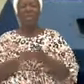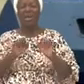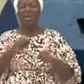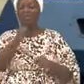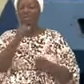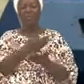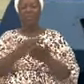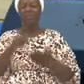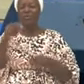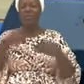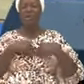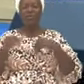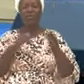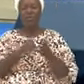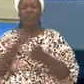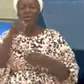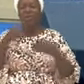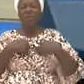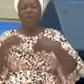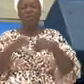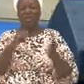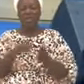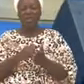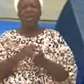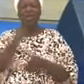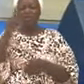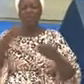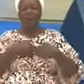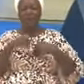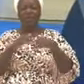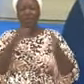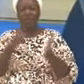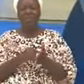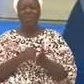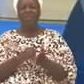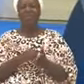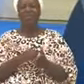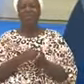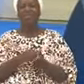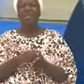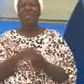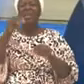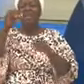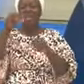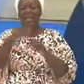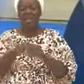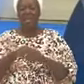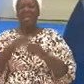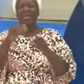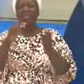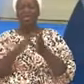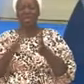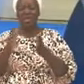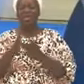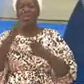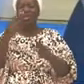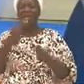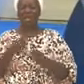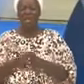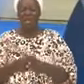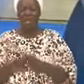l'as fait sur la fin tu l'as fait au nom de jésus